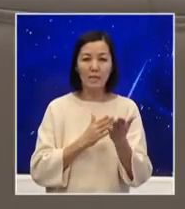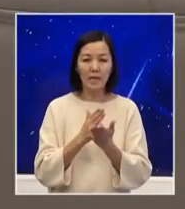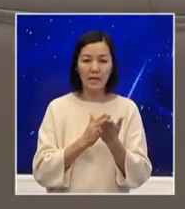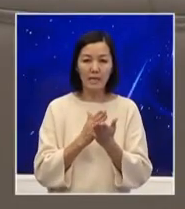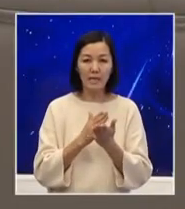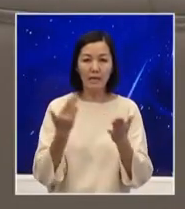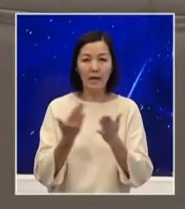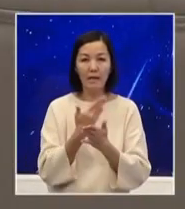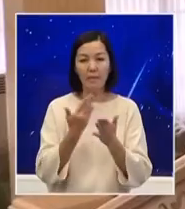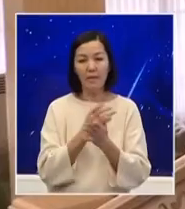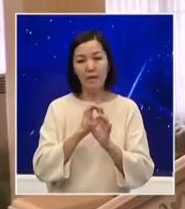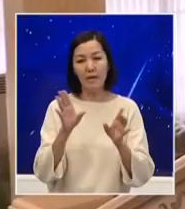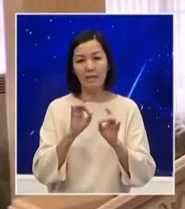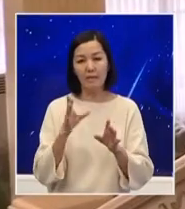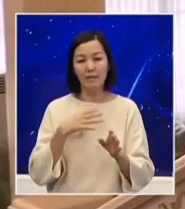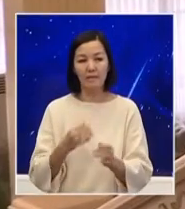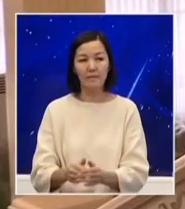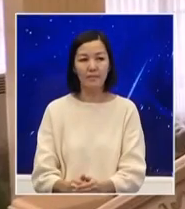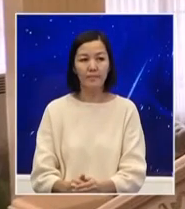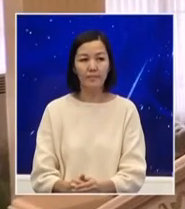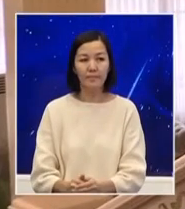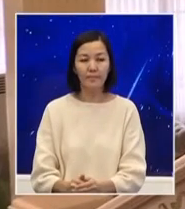тұрғысында әңгімелер айтылды.